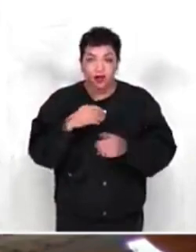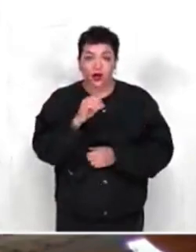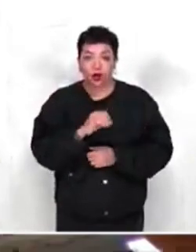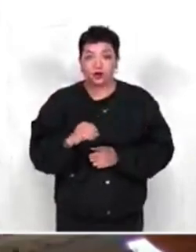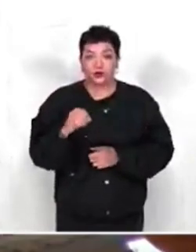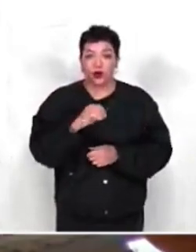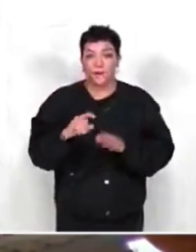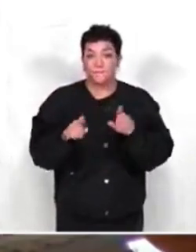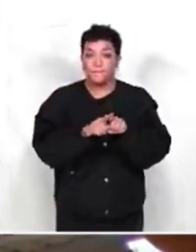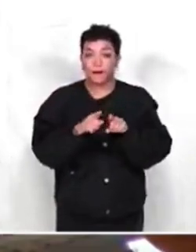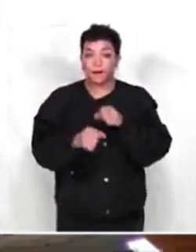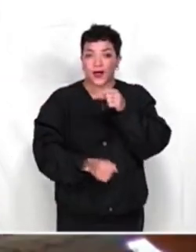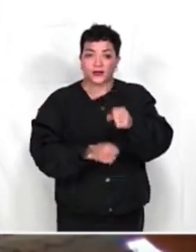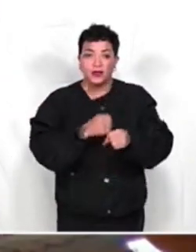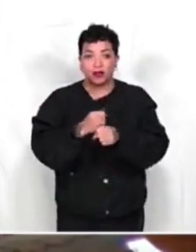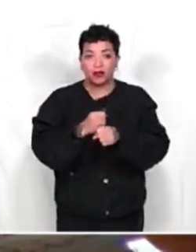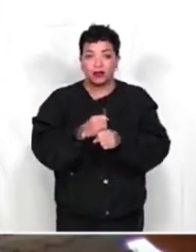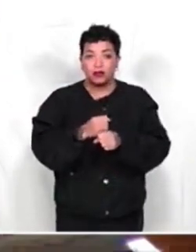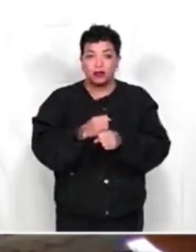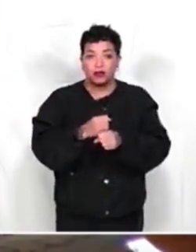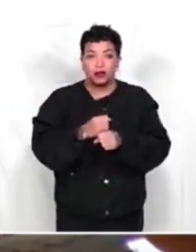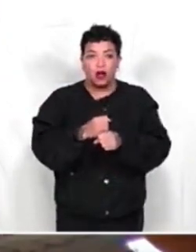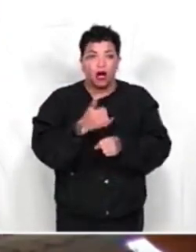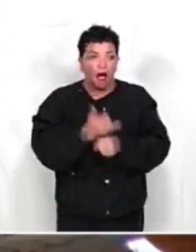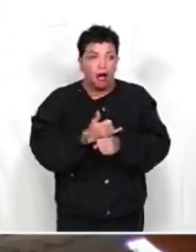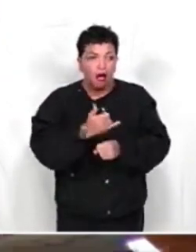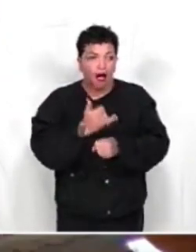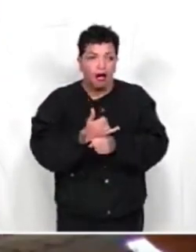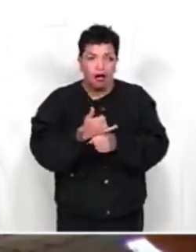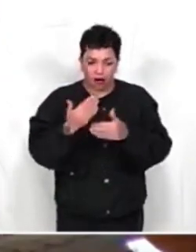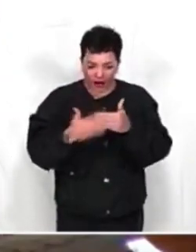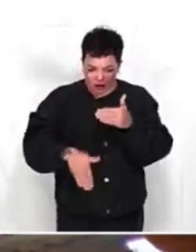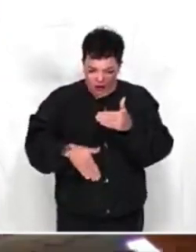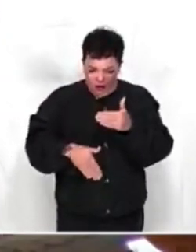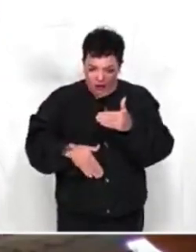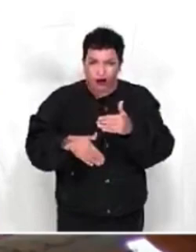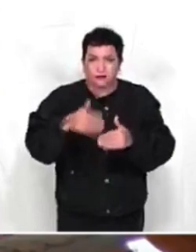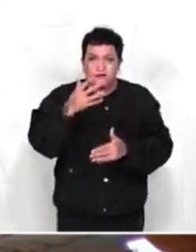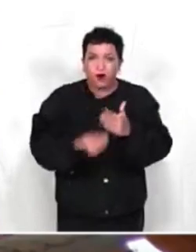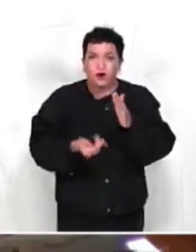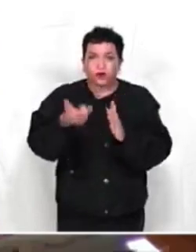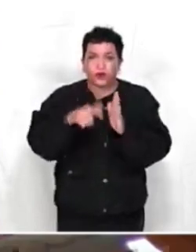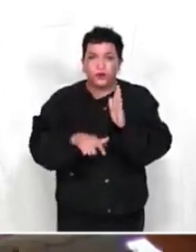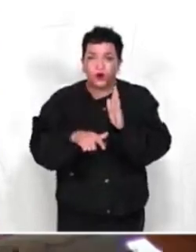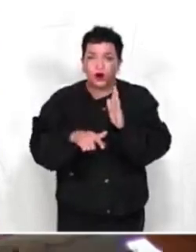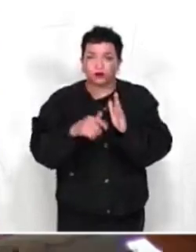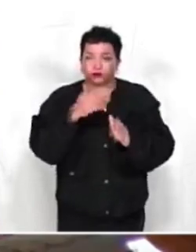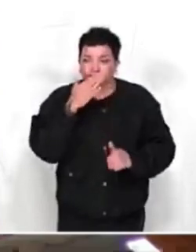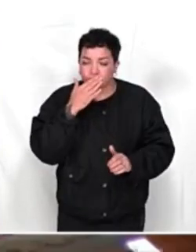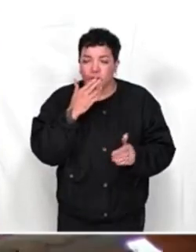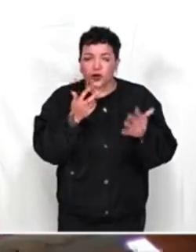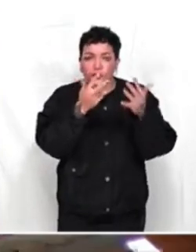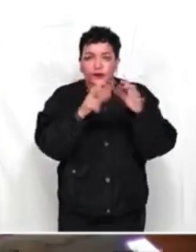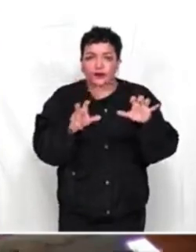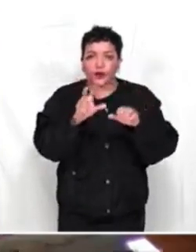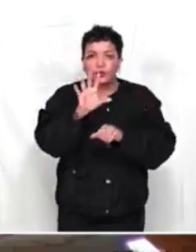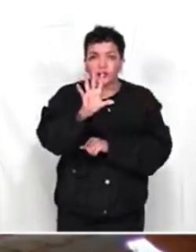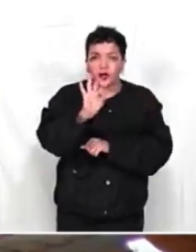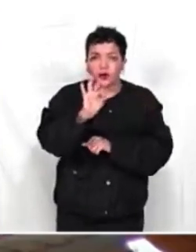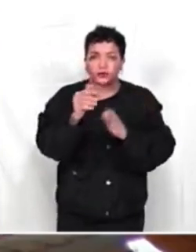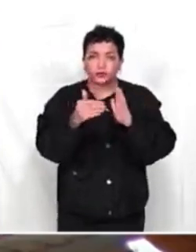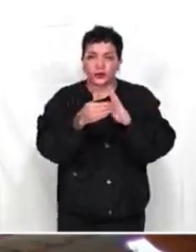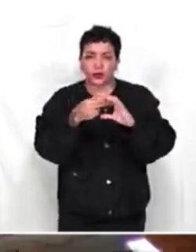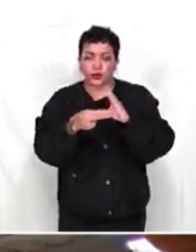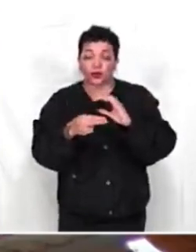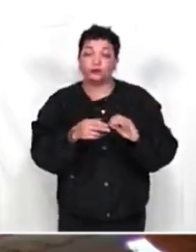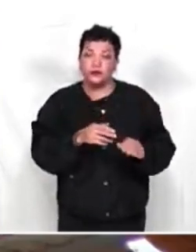vous vous rendez compte que l'année ne se termine pas en octobre, mais en décembre, il manque 2 mois, soit 860 000 €. Ça, c'était pour 2022.